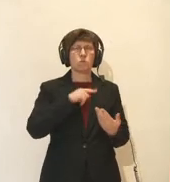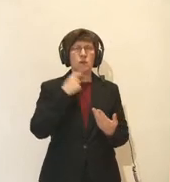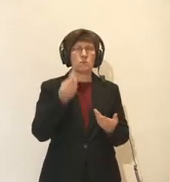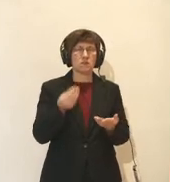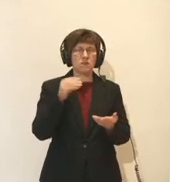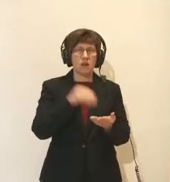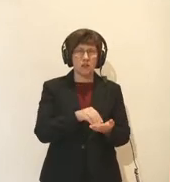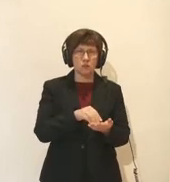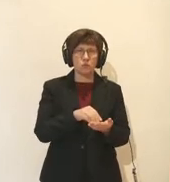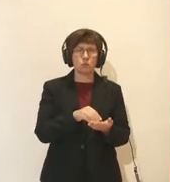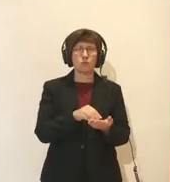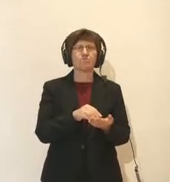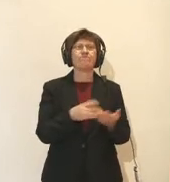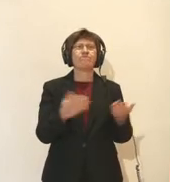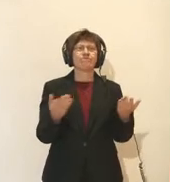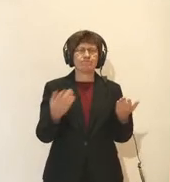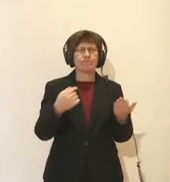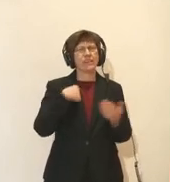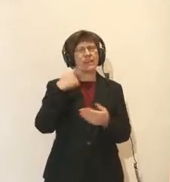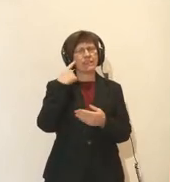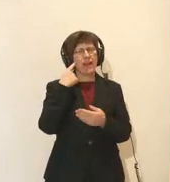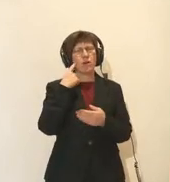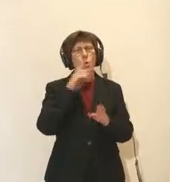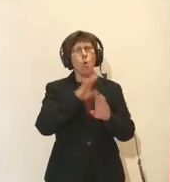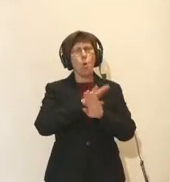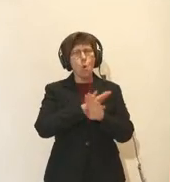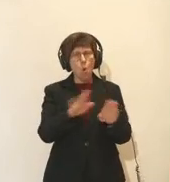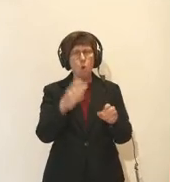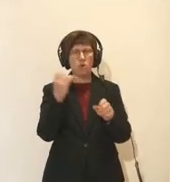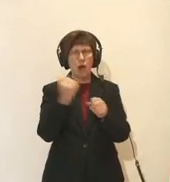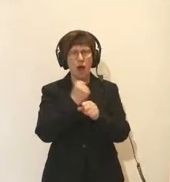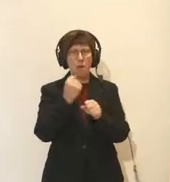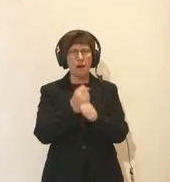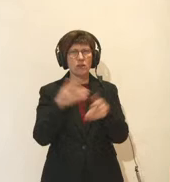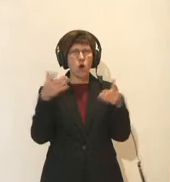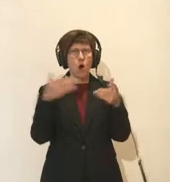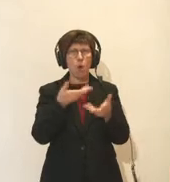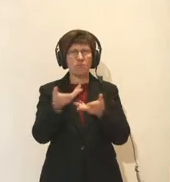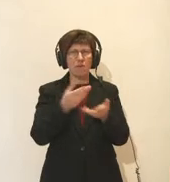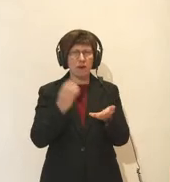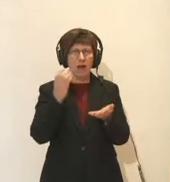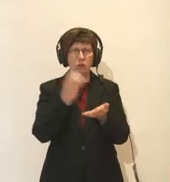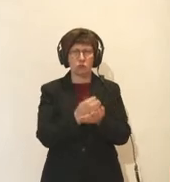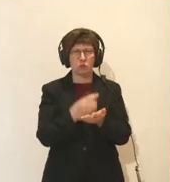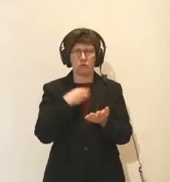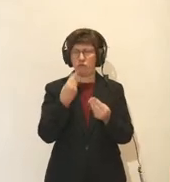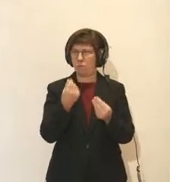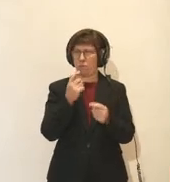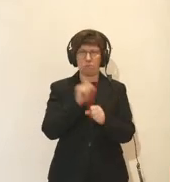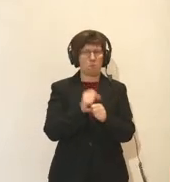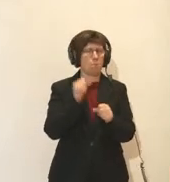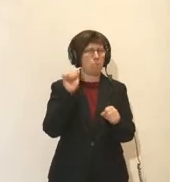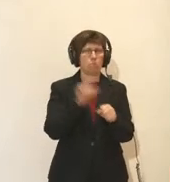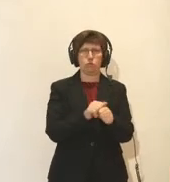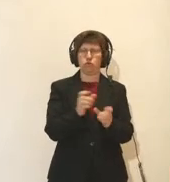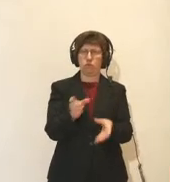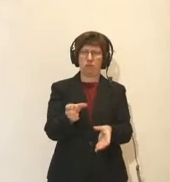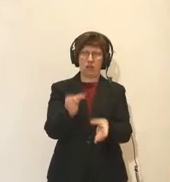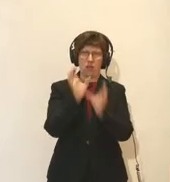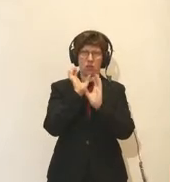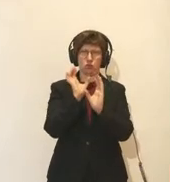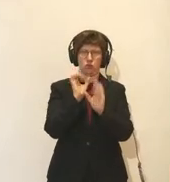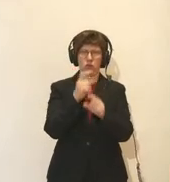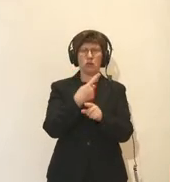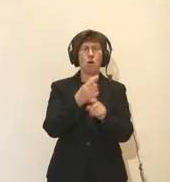ja ich glaube ich mich ohne die arbeit der opferberatungsstellen unglaublich allein hätte dieser situation wir haben eine